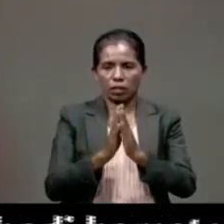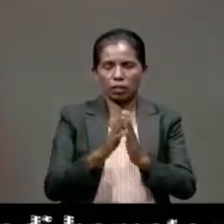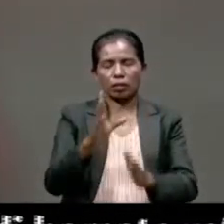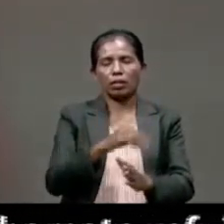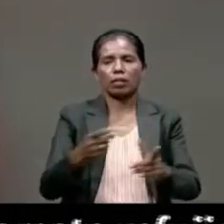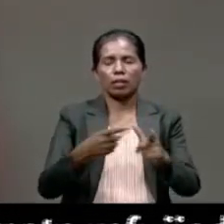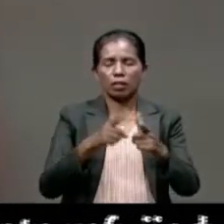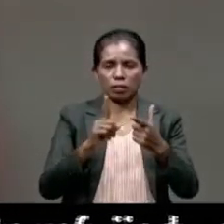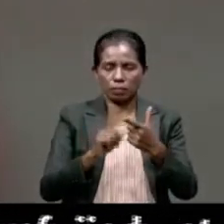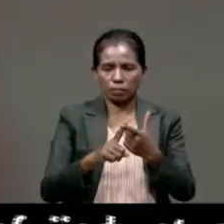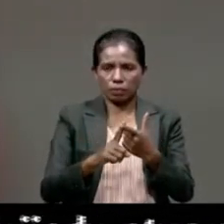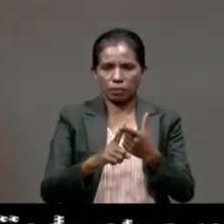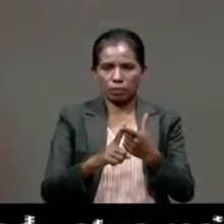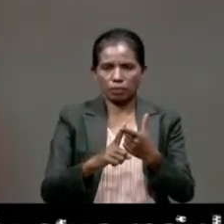macas